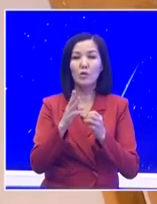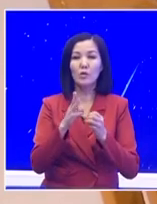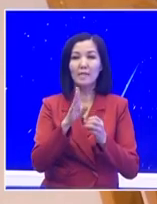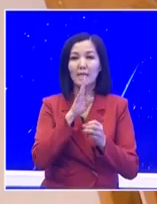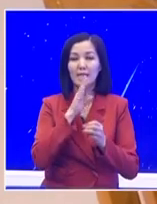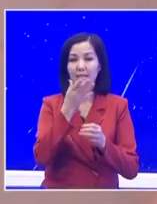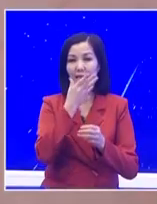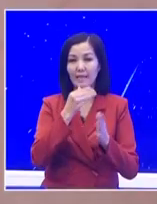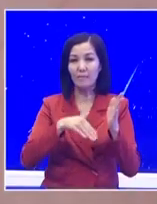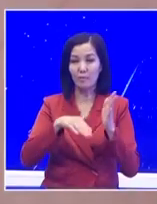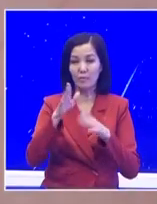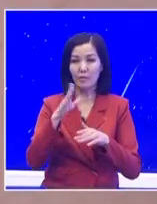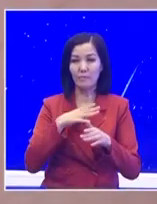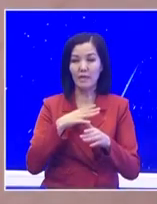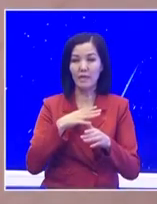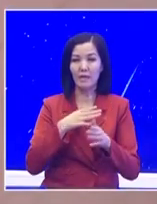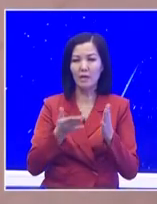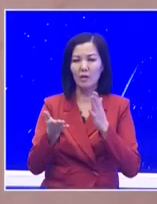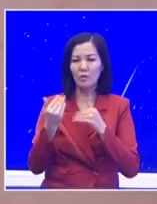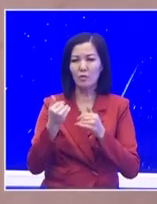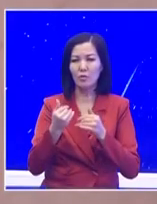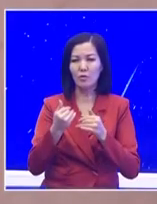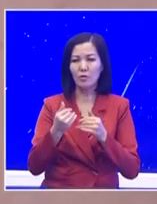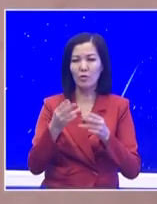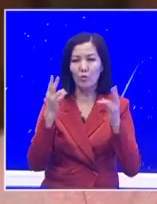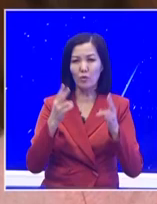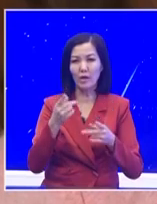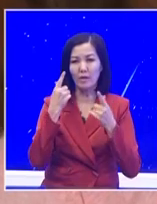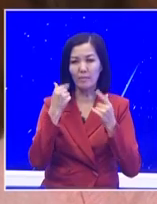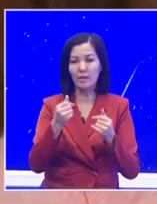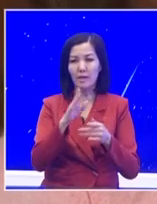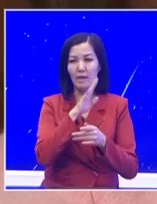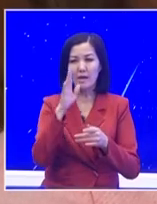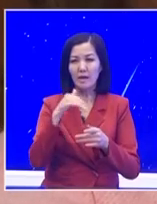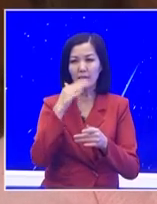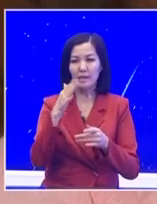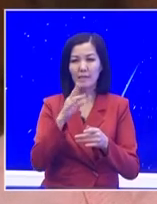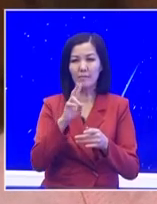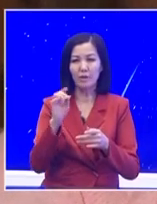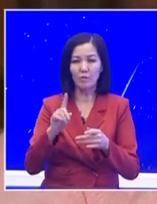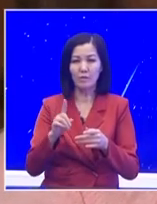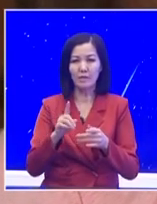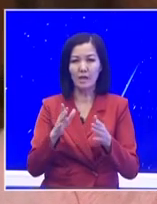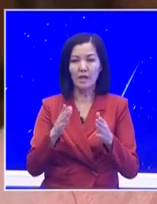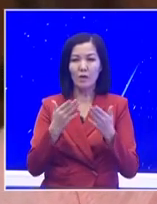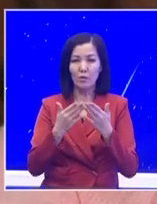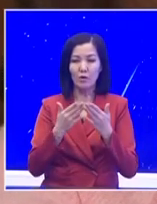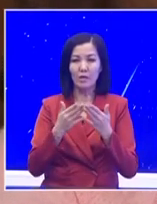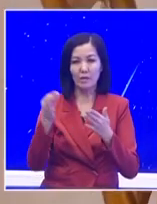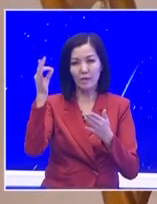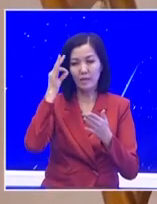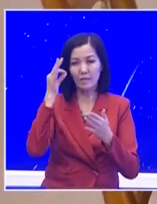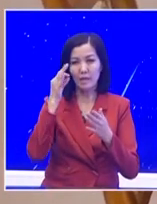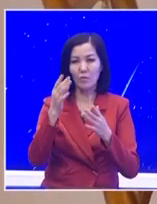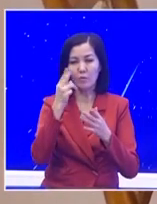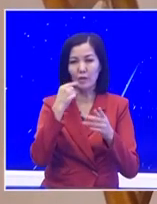бой жетіп келеді. Ол да сол күнгі оқиғаны жақсы біледі. Ата-анасымен жыл сайын наурызда Құран бағыштап, еске алуды